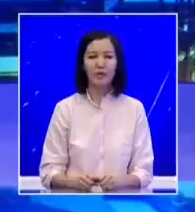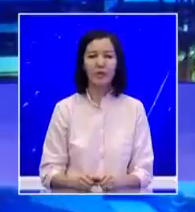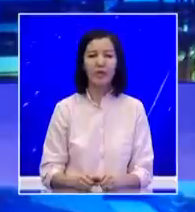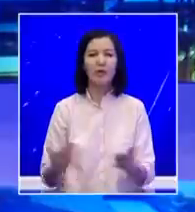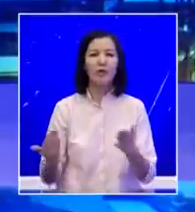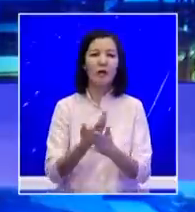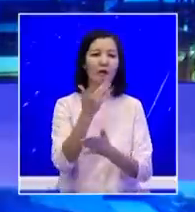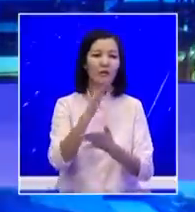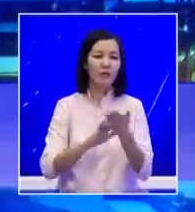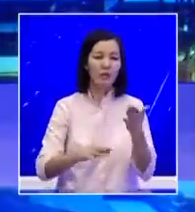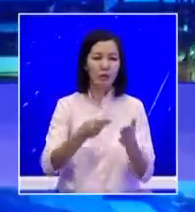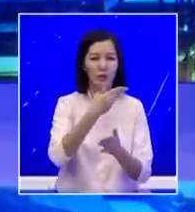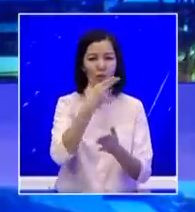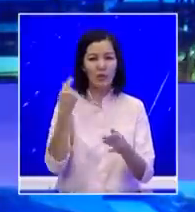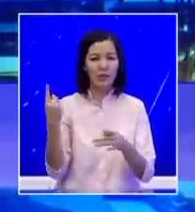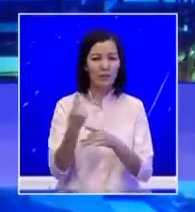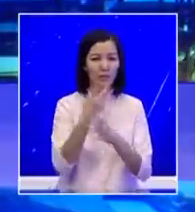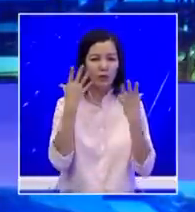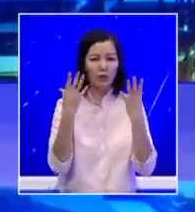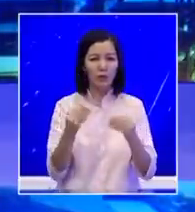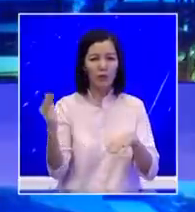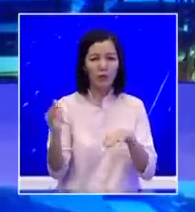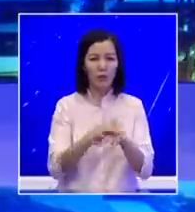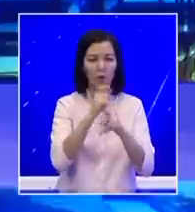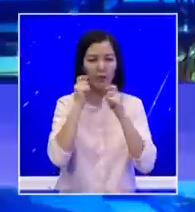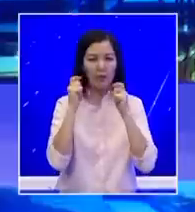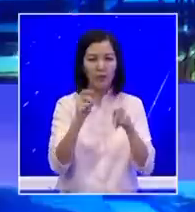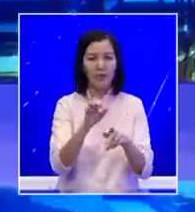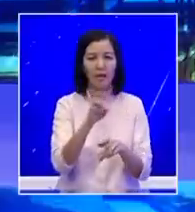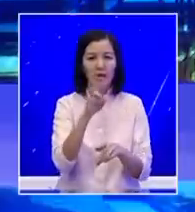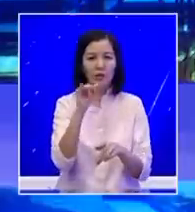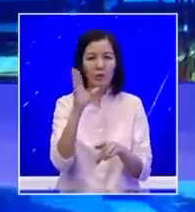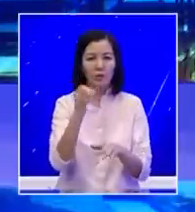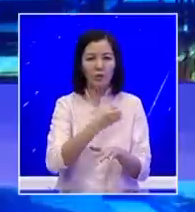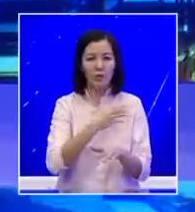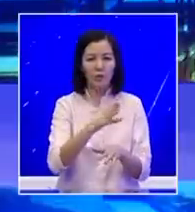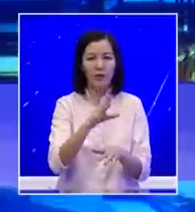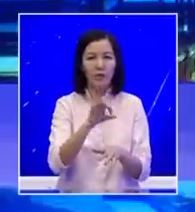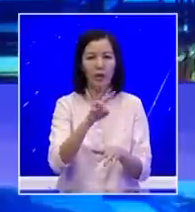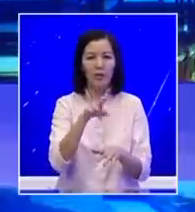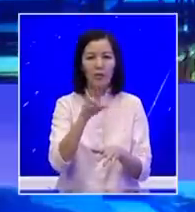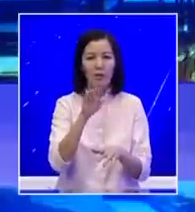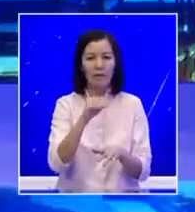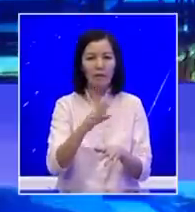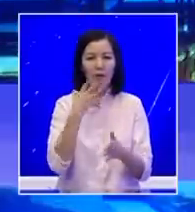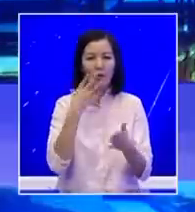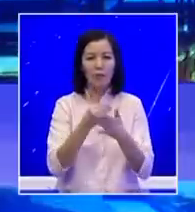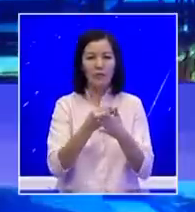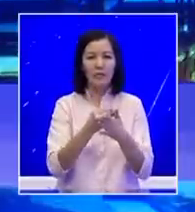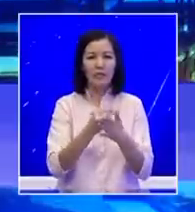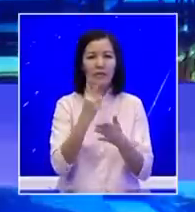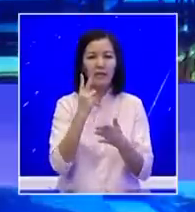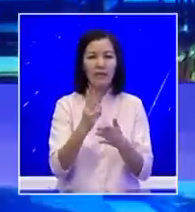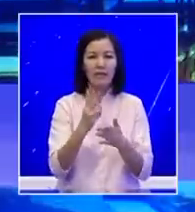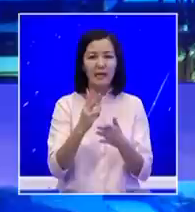Хабарымызды жалғастырамыз. Оразаның алғашқы күнінде сауапты іш жасады. Ақсулық Атымтай Жомарт, Молдияр Нұрмолдаев жерлестеріне